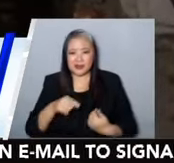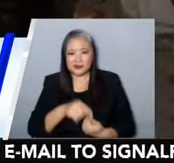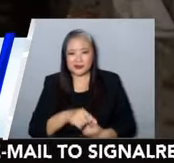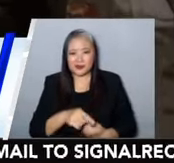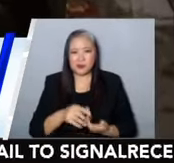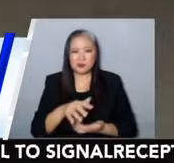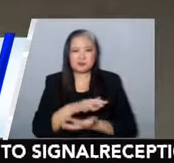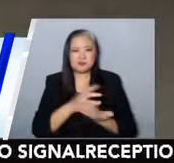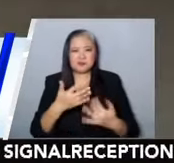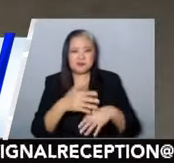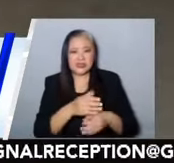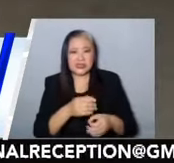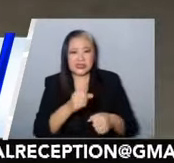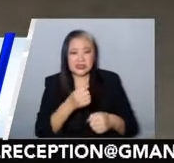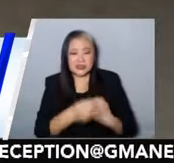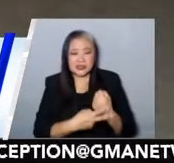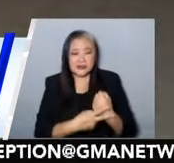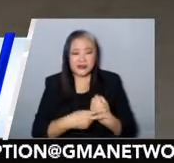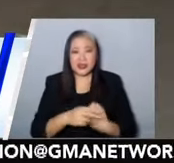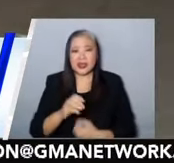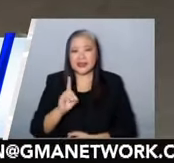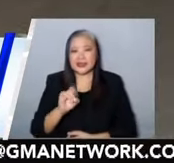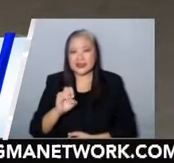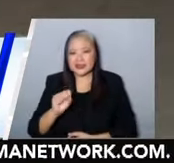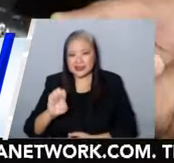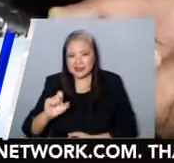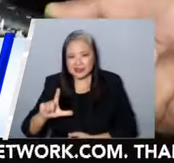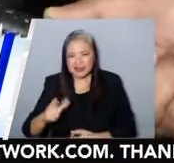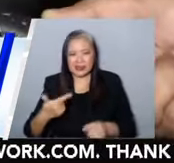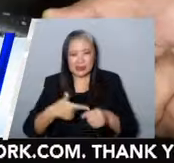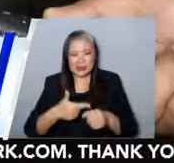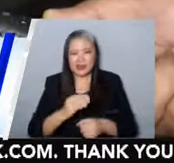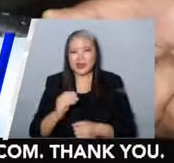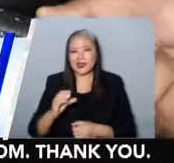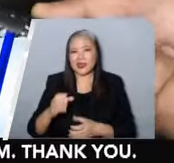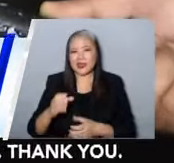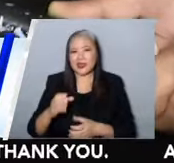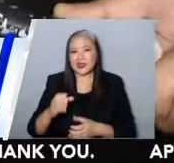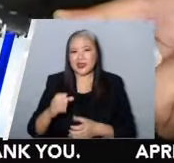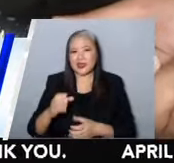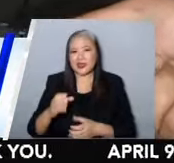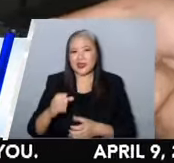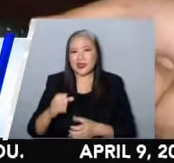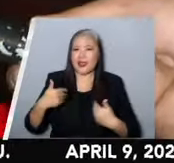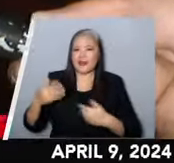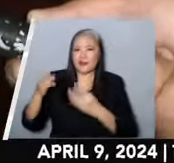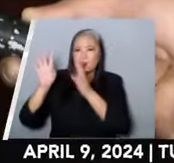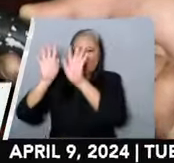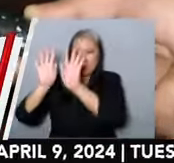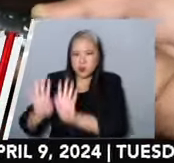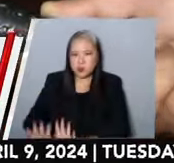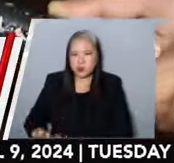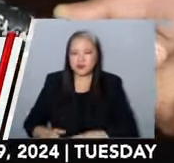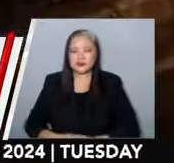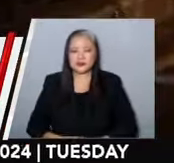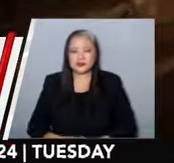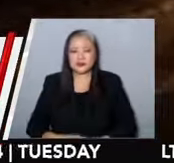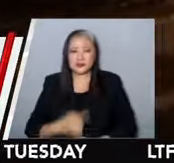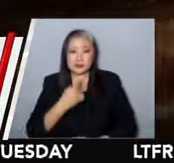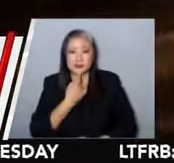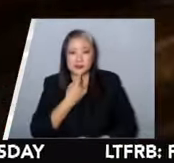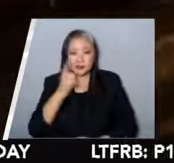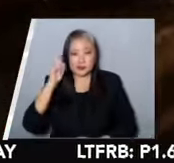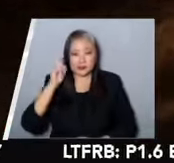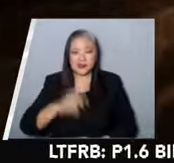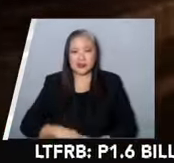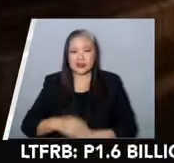mga diesel. Buti na lang at may perimeter wall. Sinipti na namin yung mga sasakyan na ano dyan kasi malapit eh, yung mga